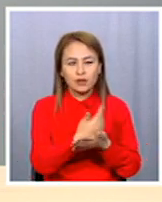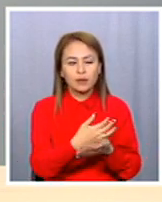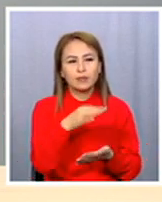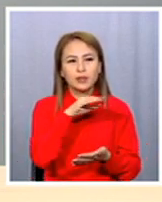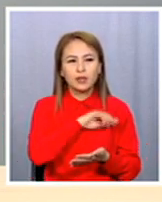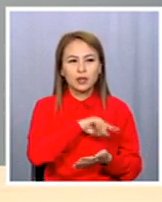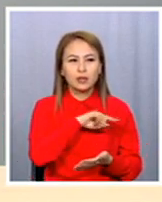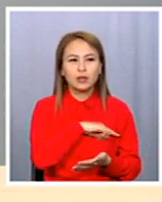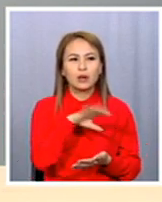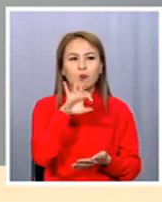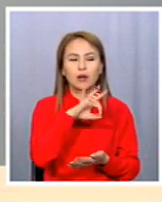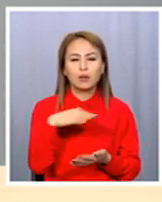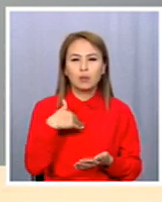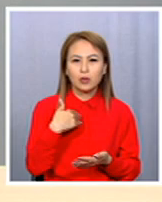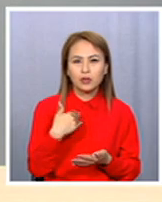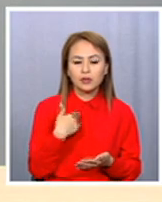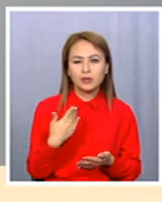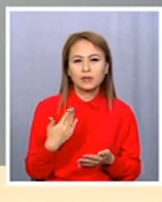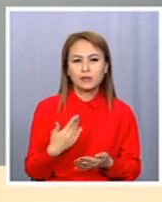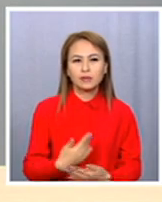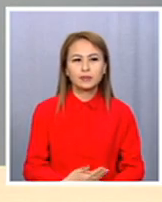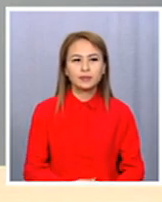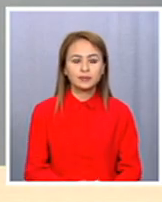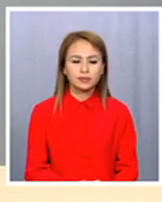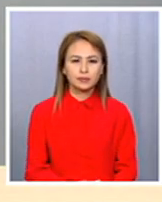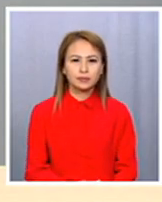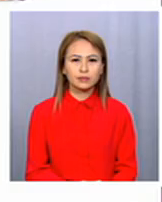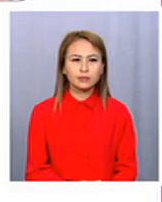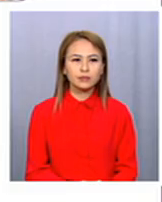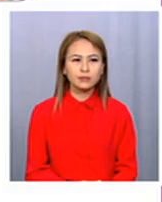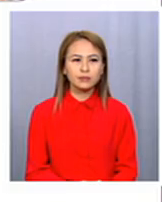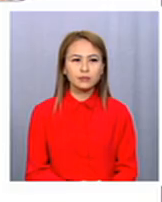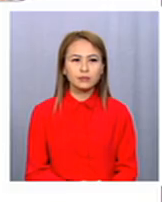Выскажите свое мнение о пользе витаминов.